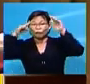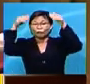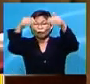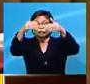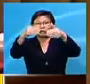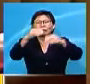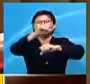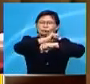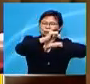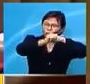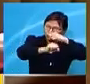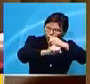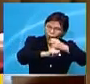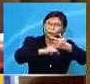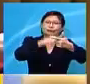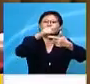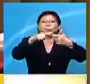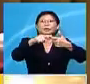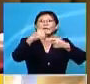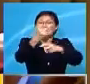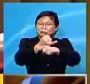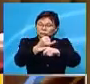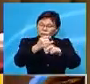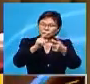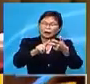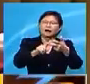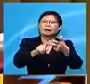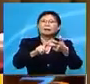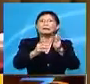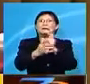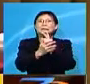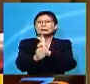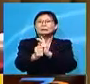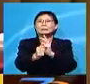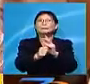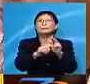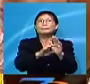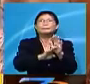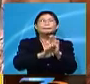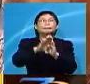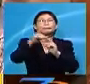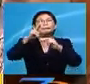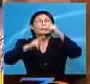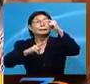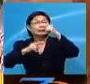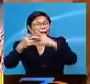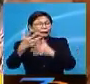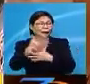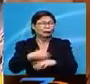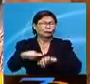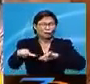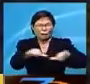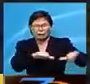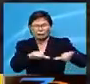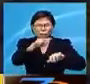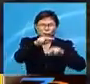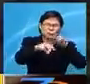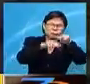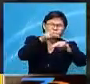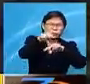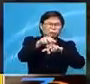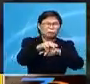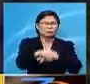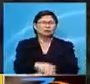on infrastructural, institutional and capacity building measures, as well as robust regulatory and